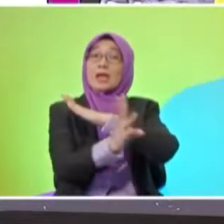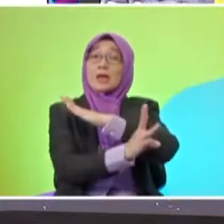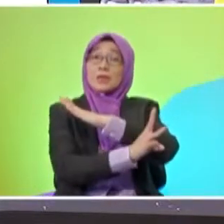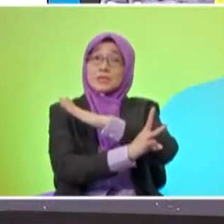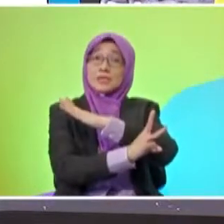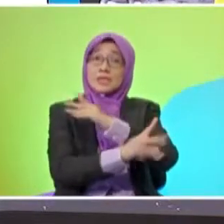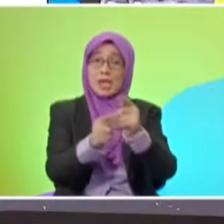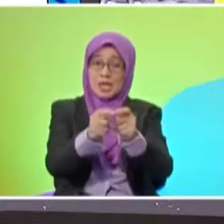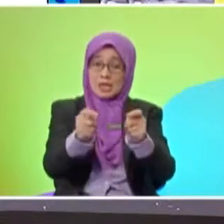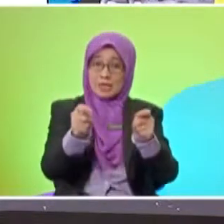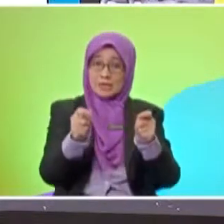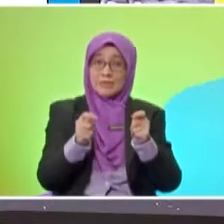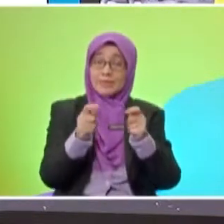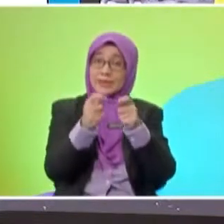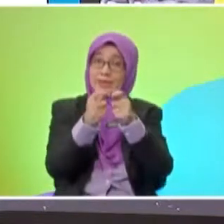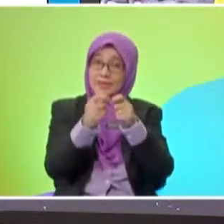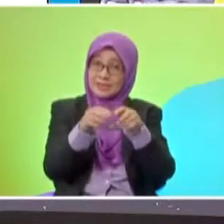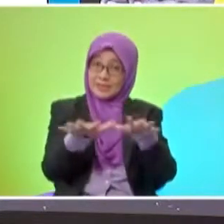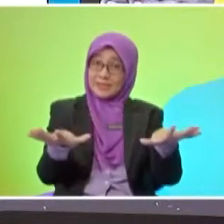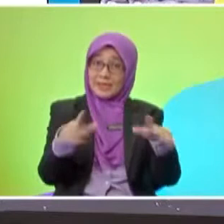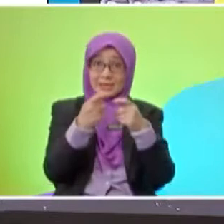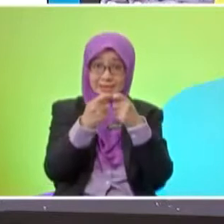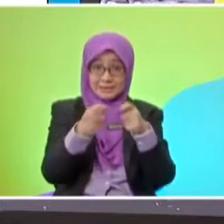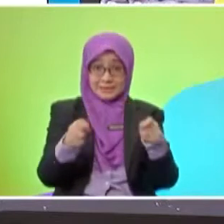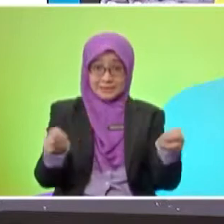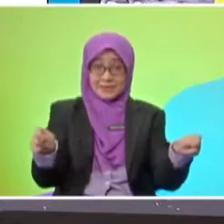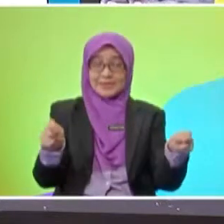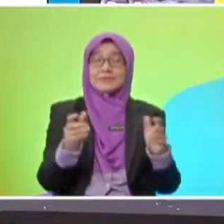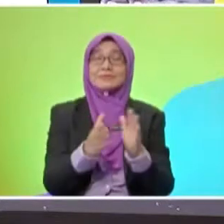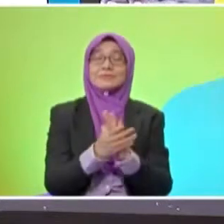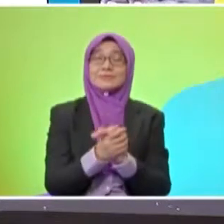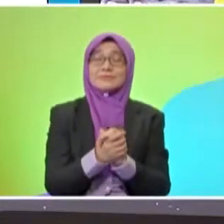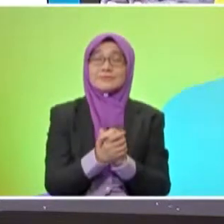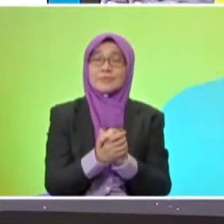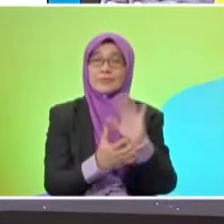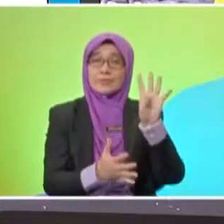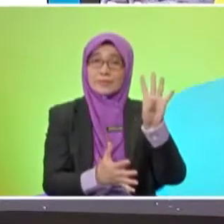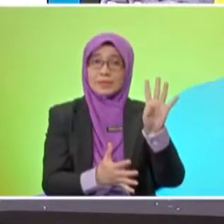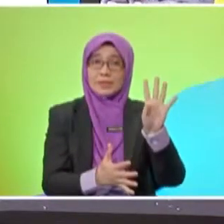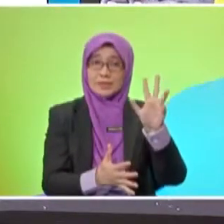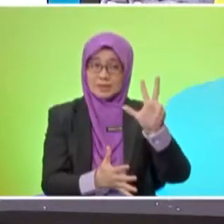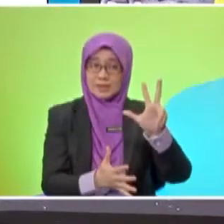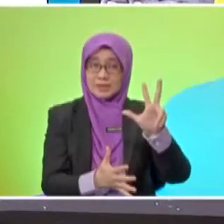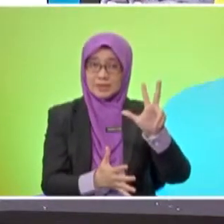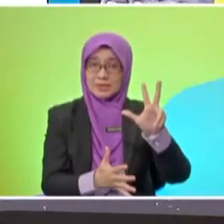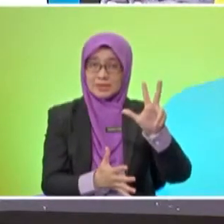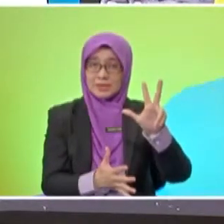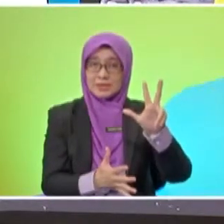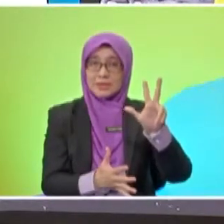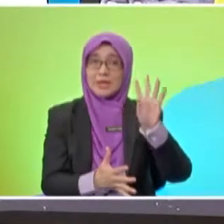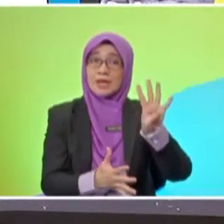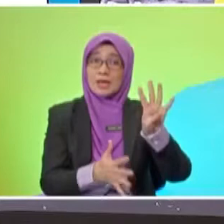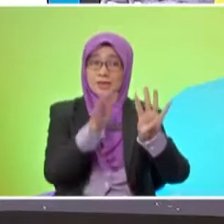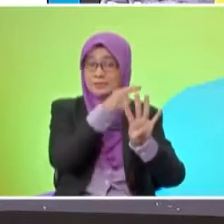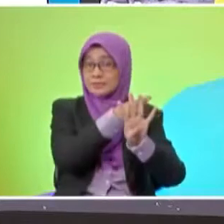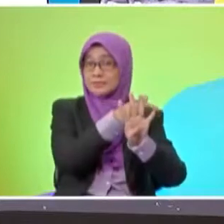ataupun atau tempat tinggal Oke dan yang